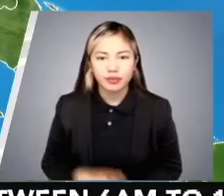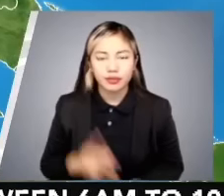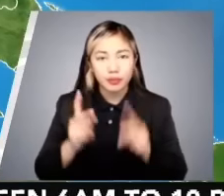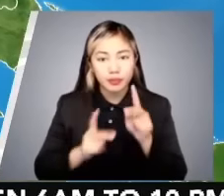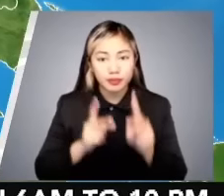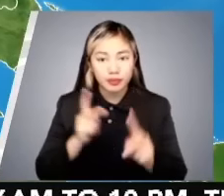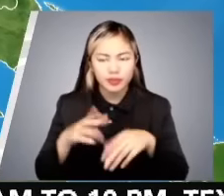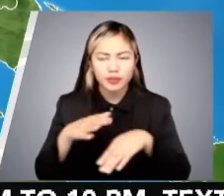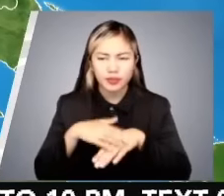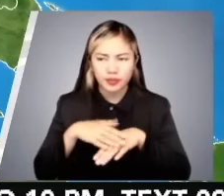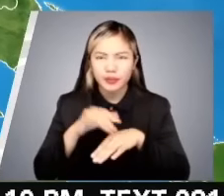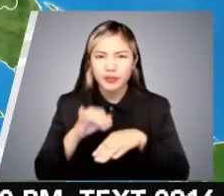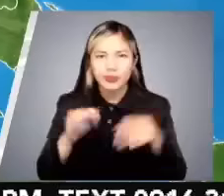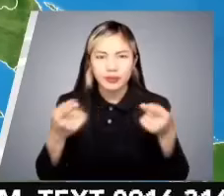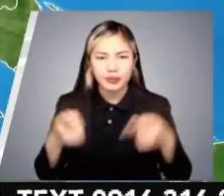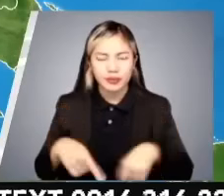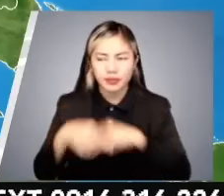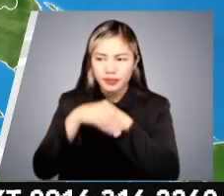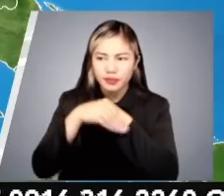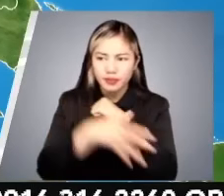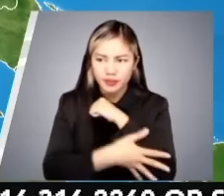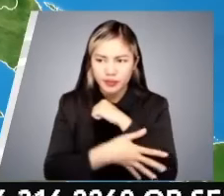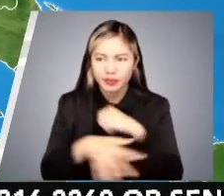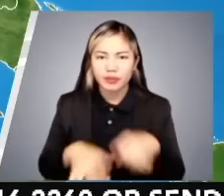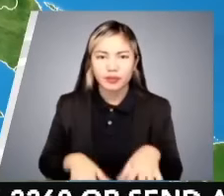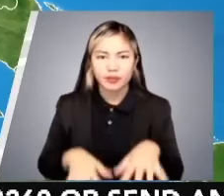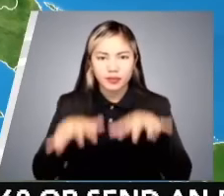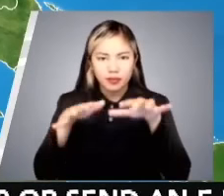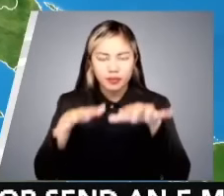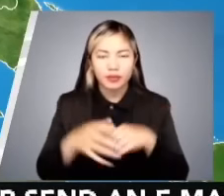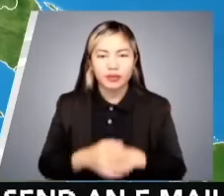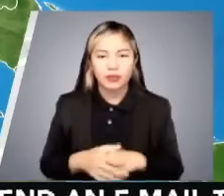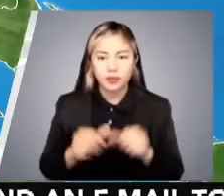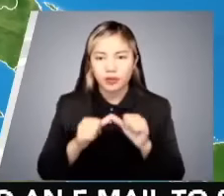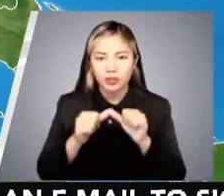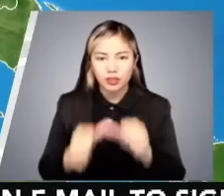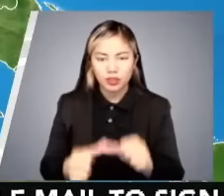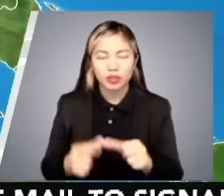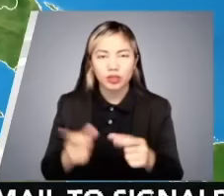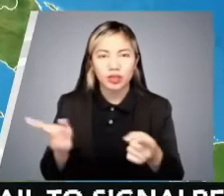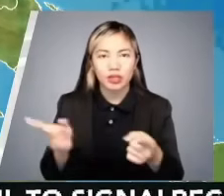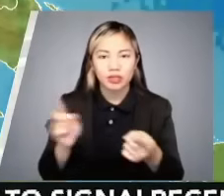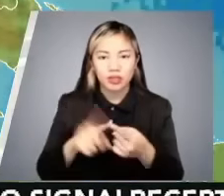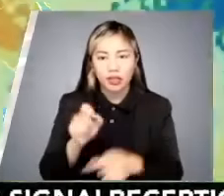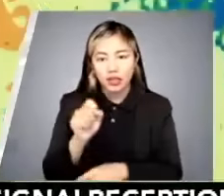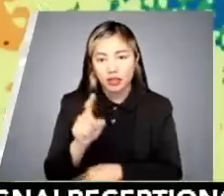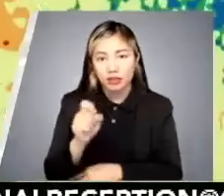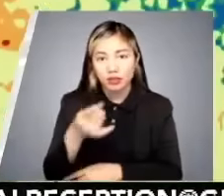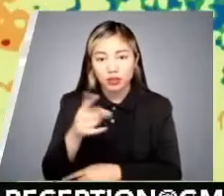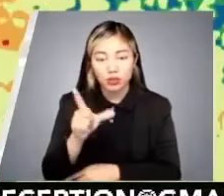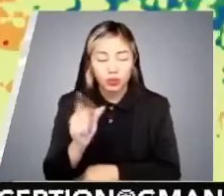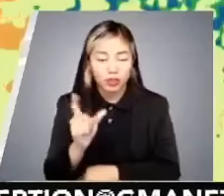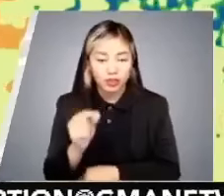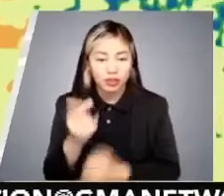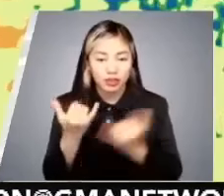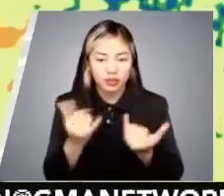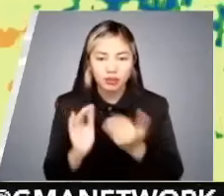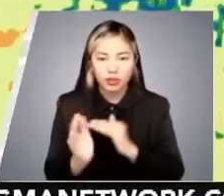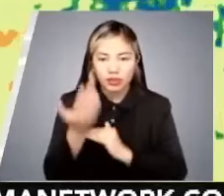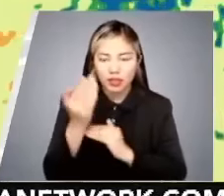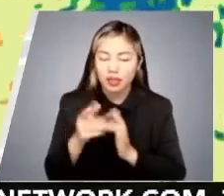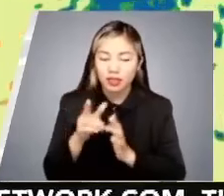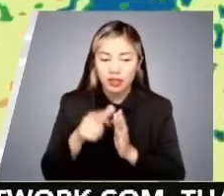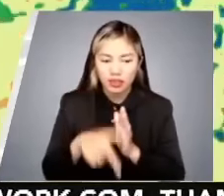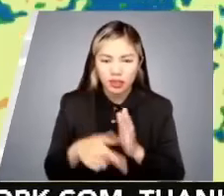landslide. Tatagal ang thunderstorm advisory hanggang alas 11:20 ngayong umaga. Sa mga susunod pang oras, uulanin muli